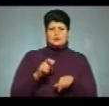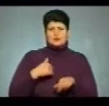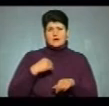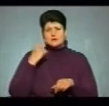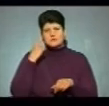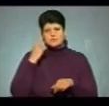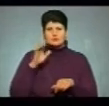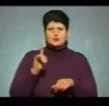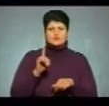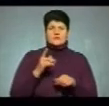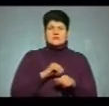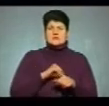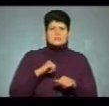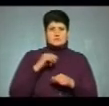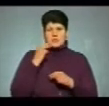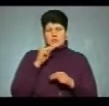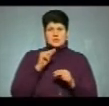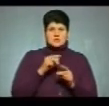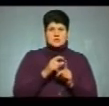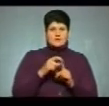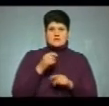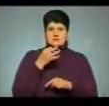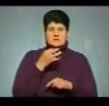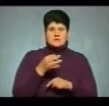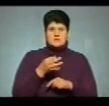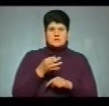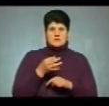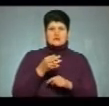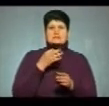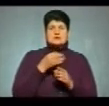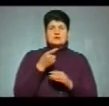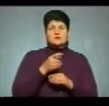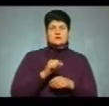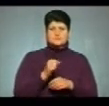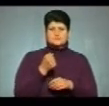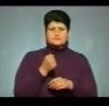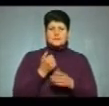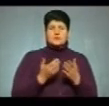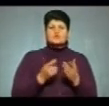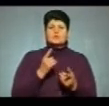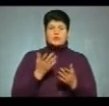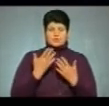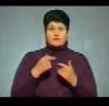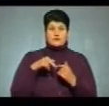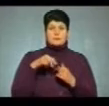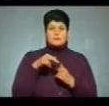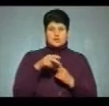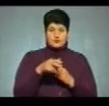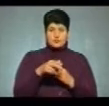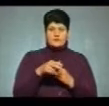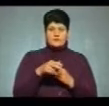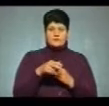думаю, що як самі кращі слова сказати, як сказали його побратими, що якщо він пішов, він